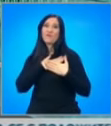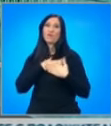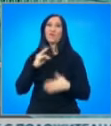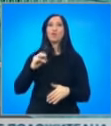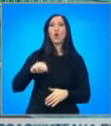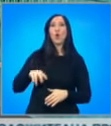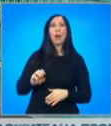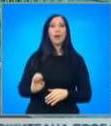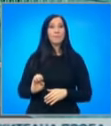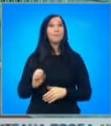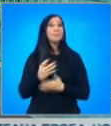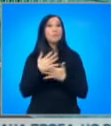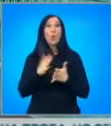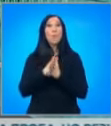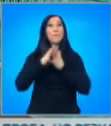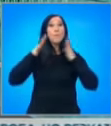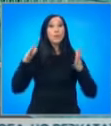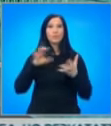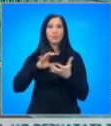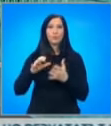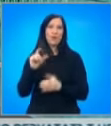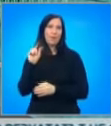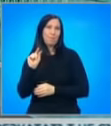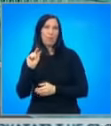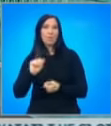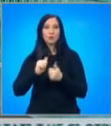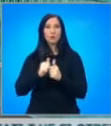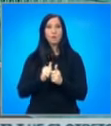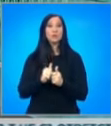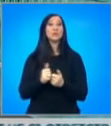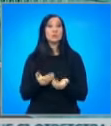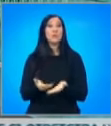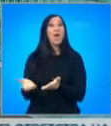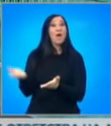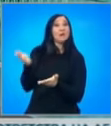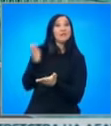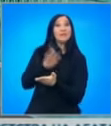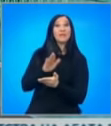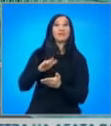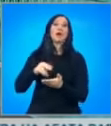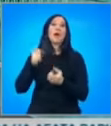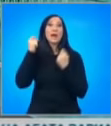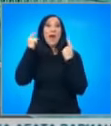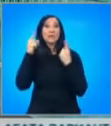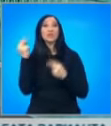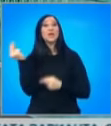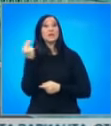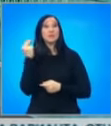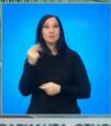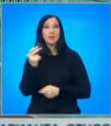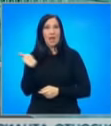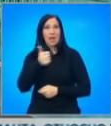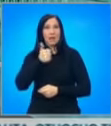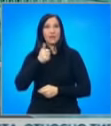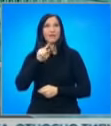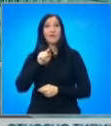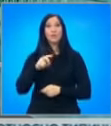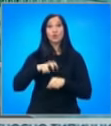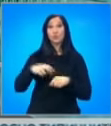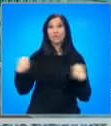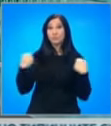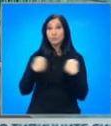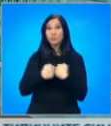Ноле. Много повече политика и по-малко спорт стоят зад реакциите на сръбските лидери. Казусът Джокович сблъска